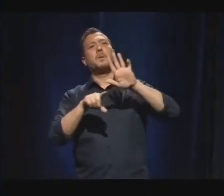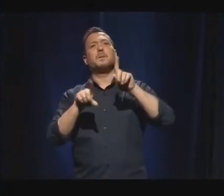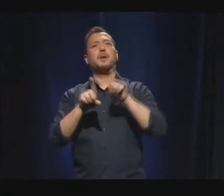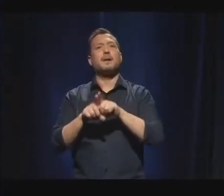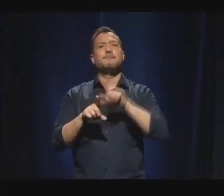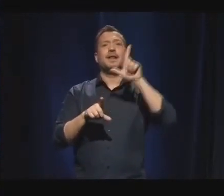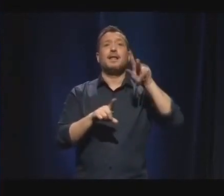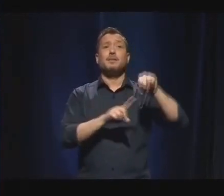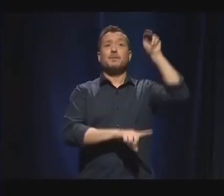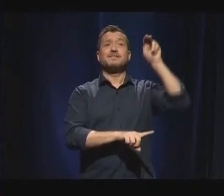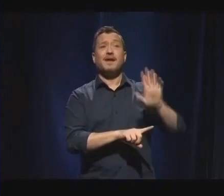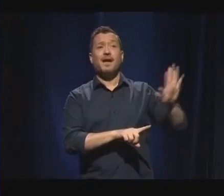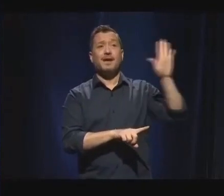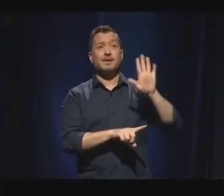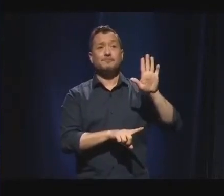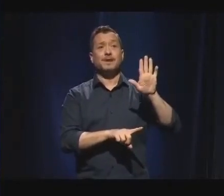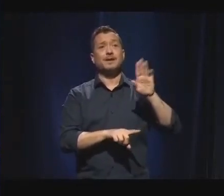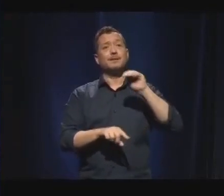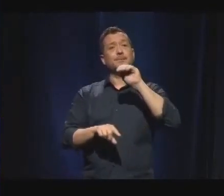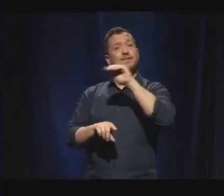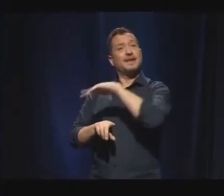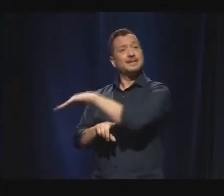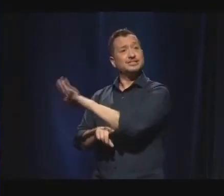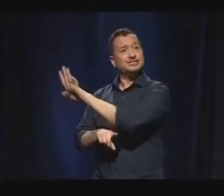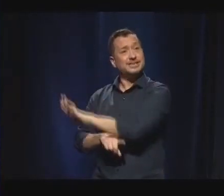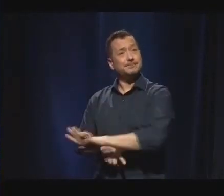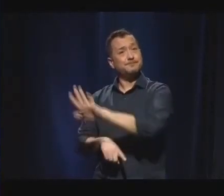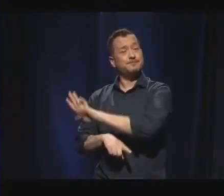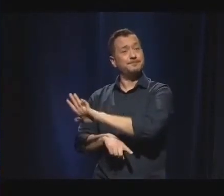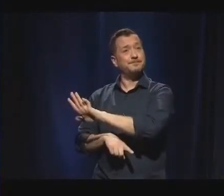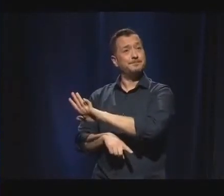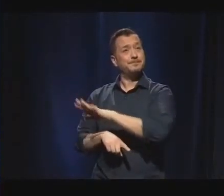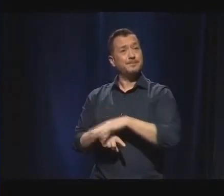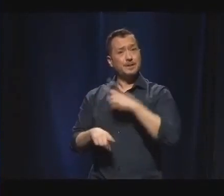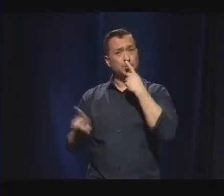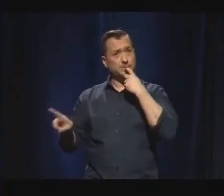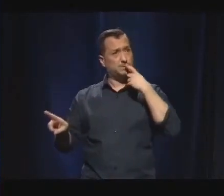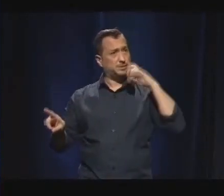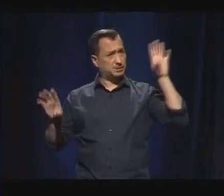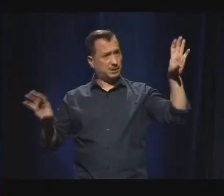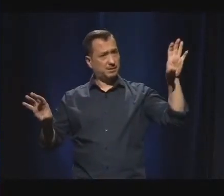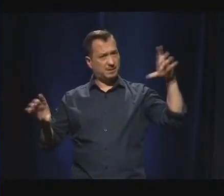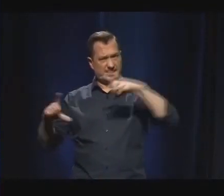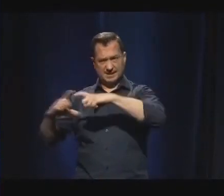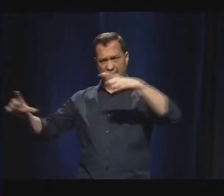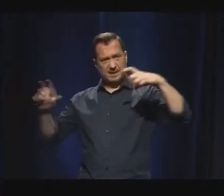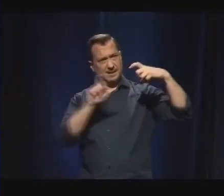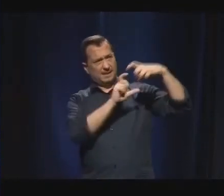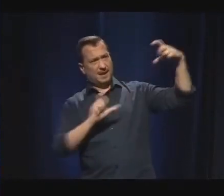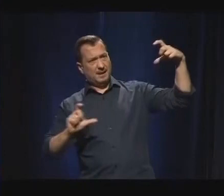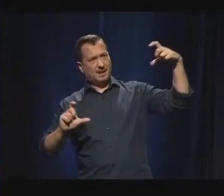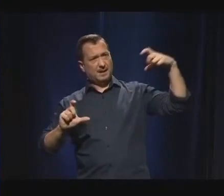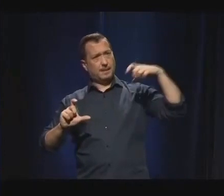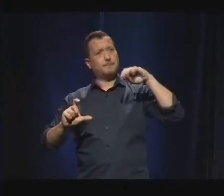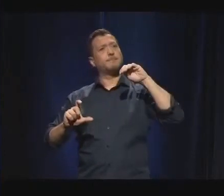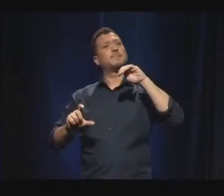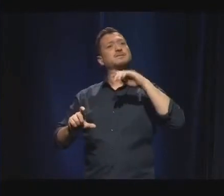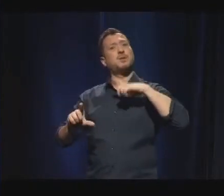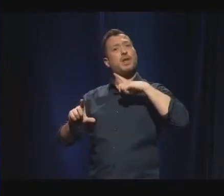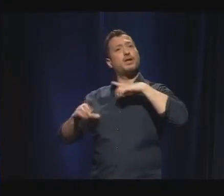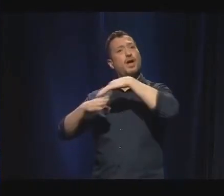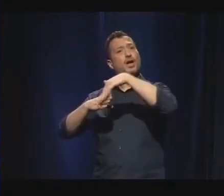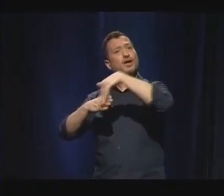sont de grandes régions. Elles sont toutes dans le rouge. Évidemment que la situation, par exemple, je prends la Montérégie, à Longueuil, est peut-être plus inquiétante